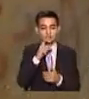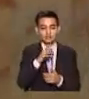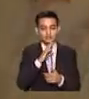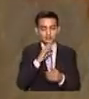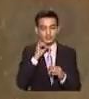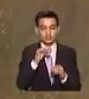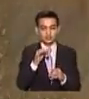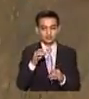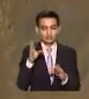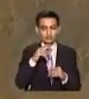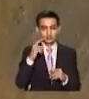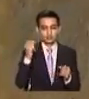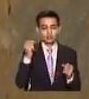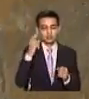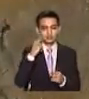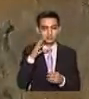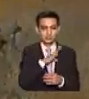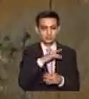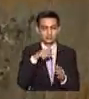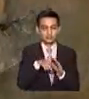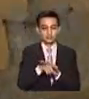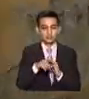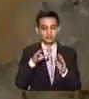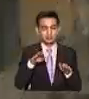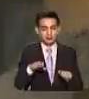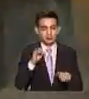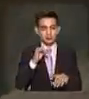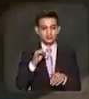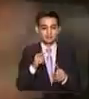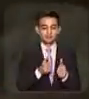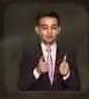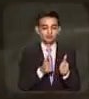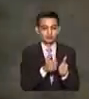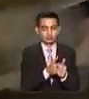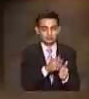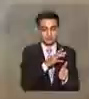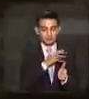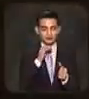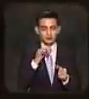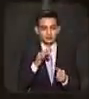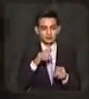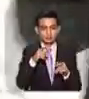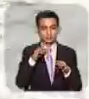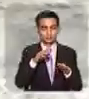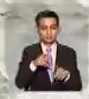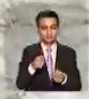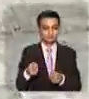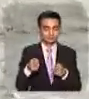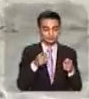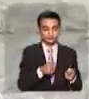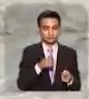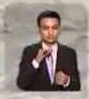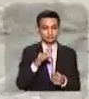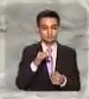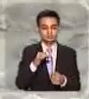месте. После чего они не спеша пошли за ней, приволокли буквально вот сюда,